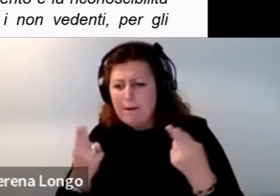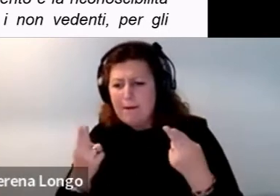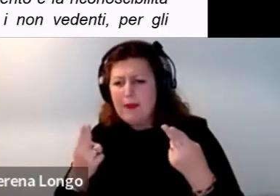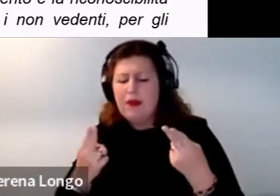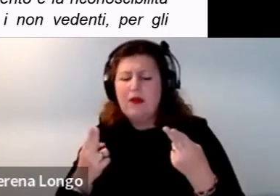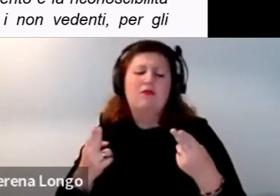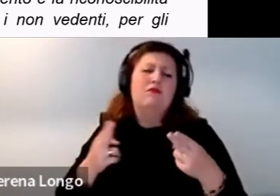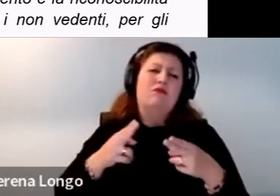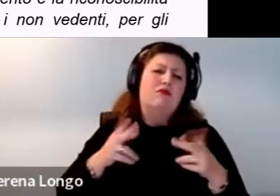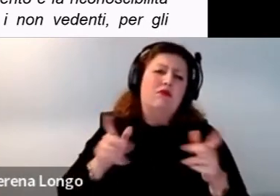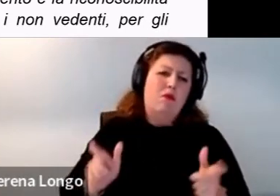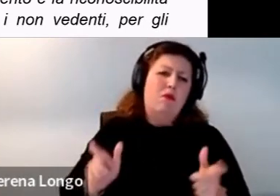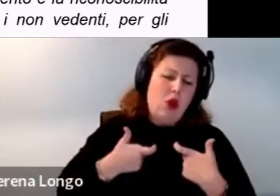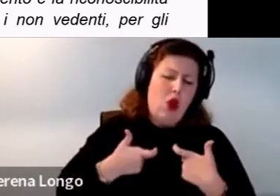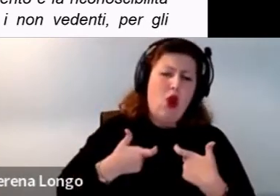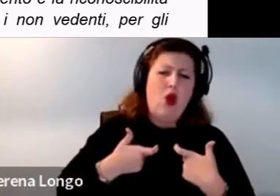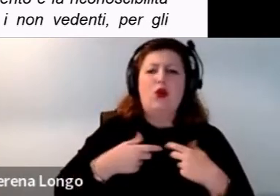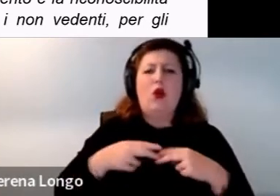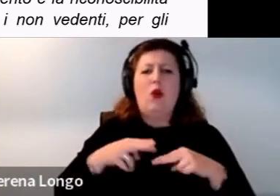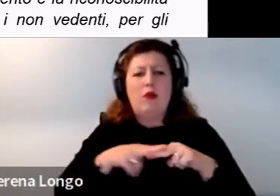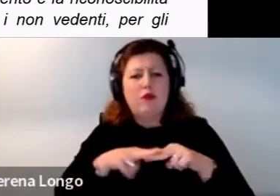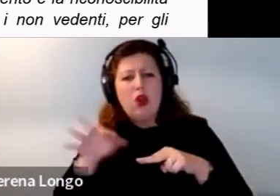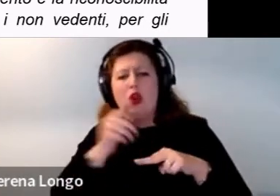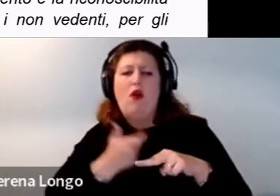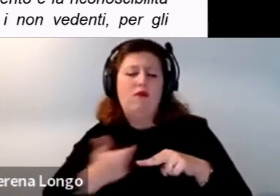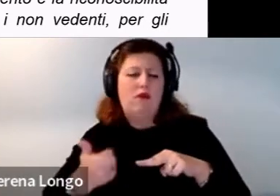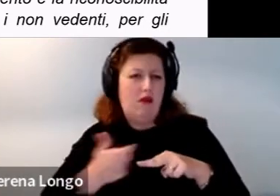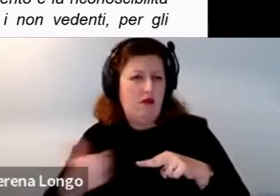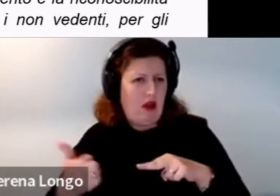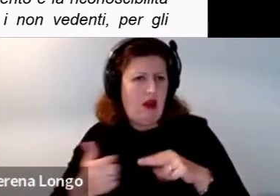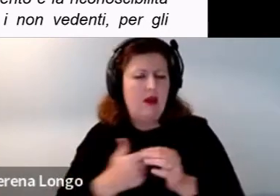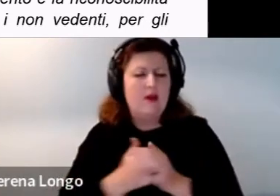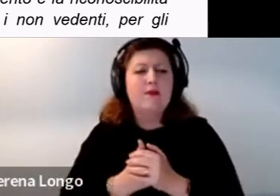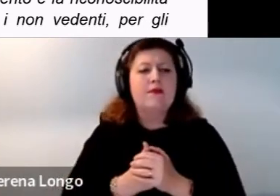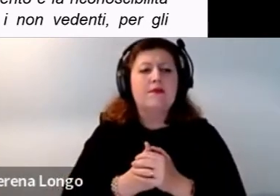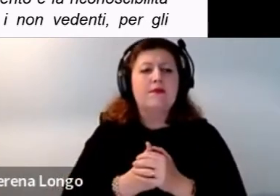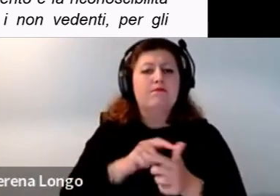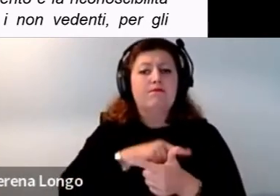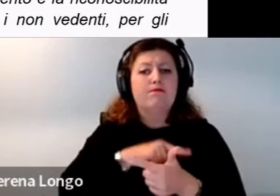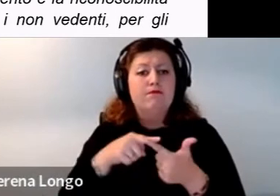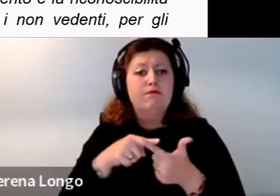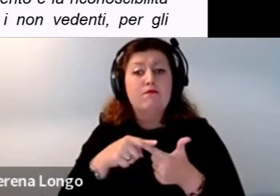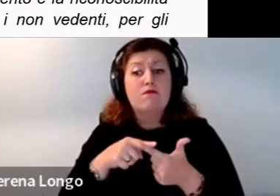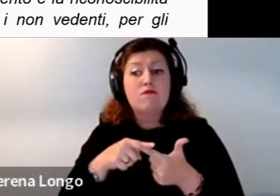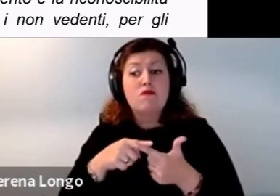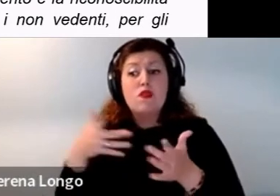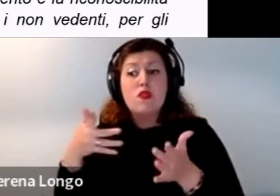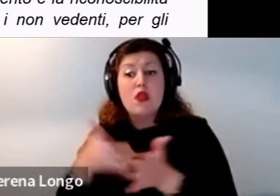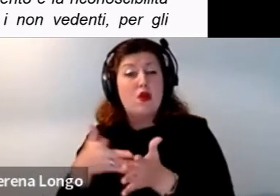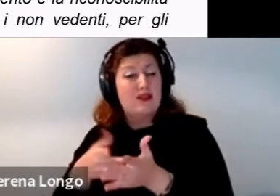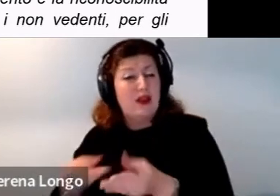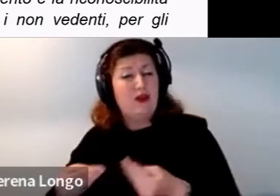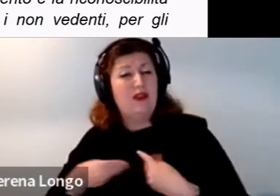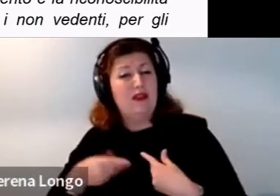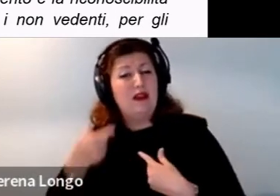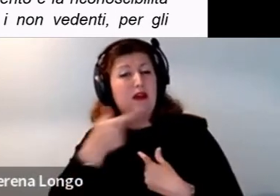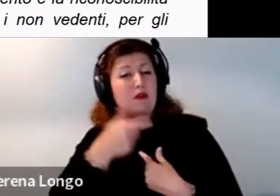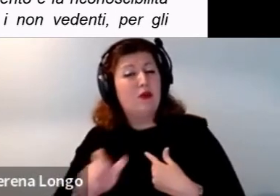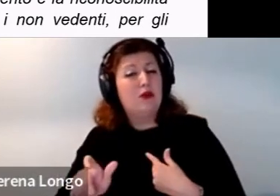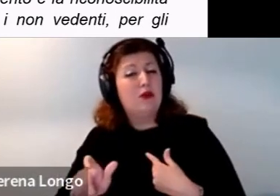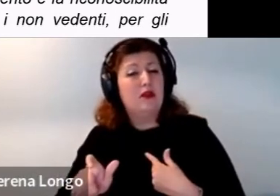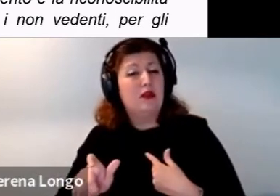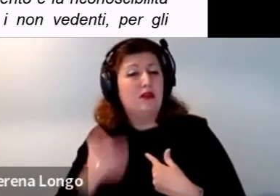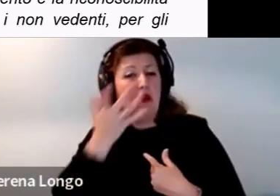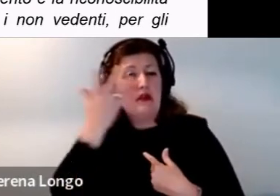temporanea, direi che riassume tutto il quadro degli scenari possibili, gli ostacoli che limitano o impediscono a chiunque